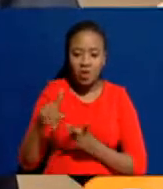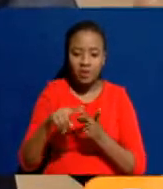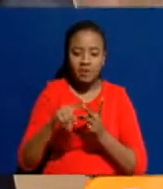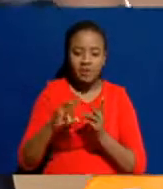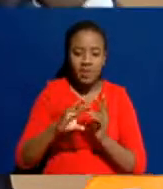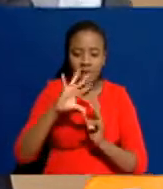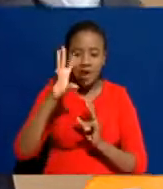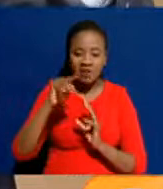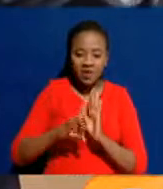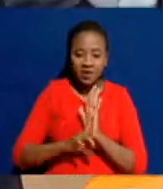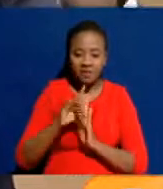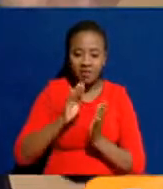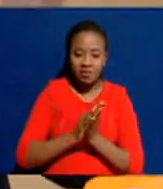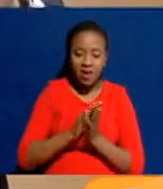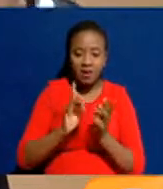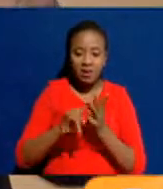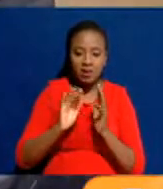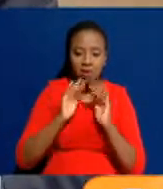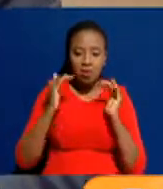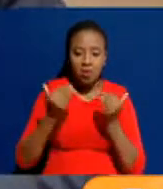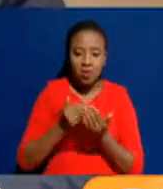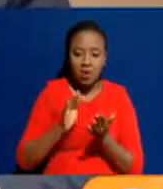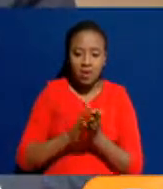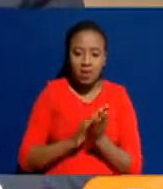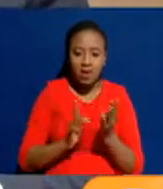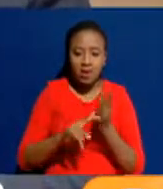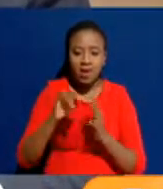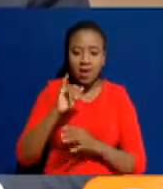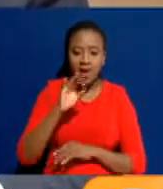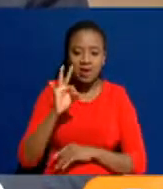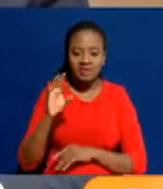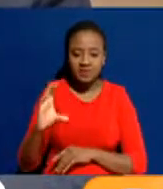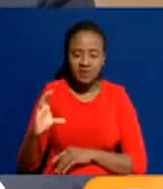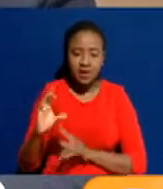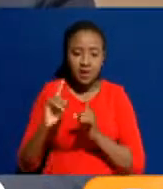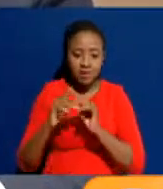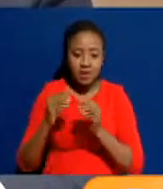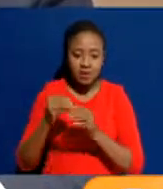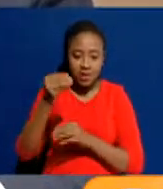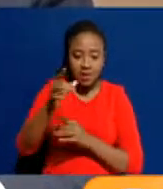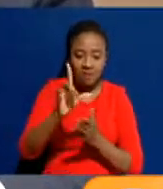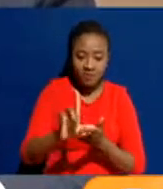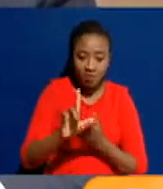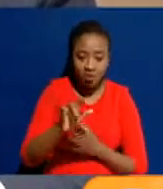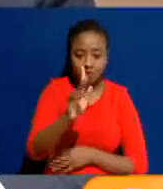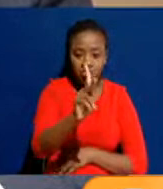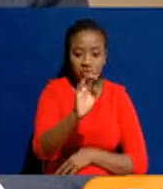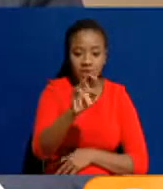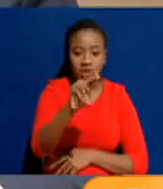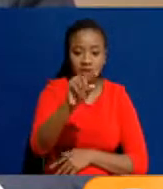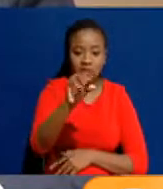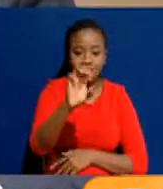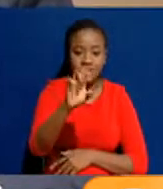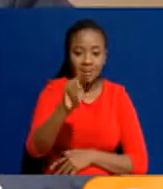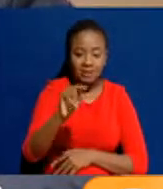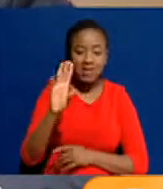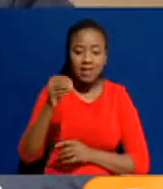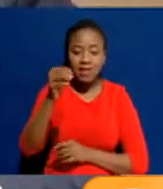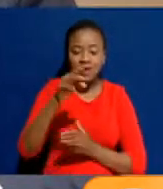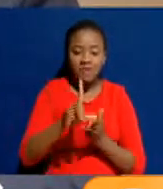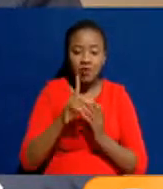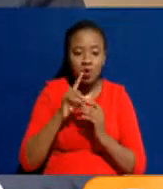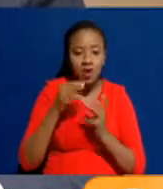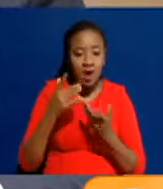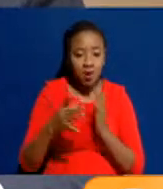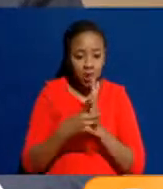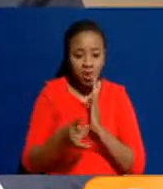Development Bank, unapata World Bank, IFC. Wakipatia KenGen loan, wanawapatia in Kenya in USD.